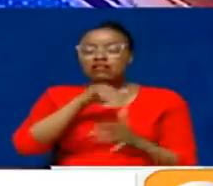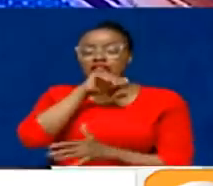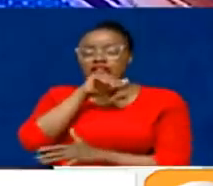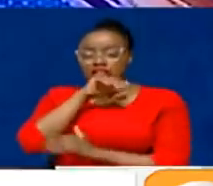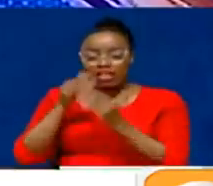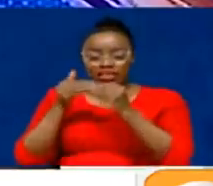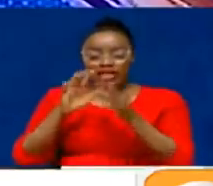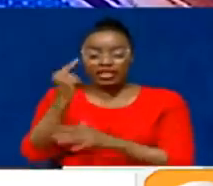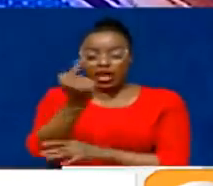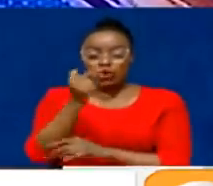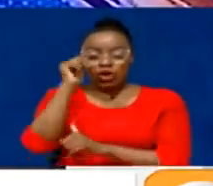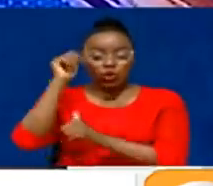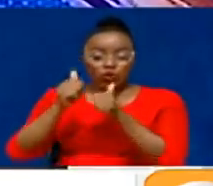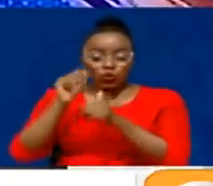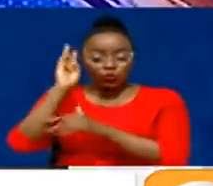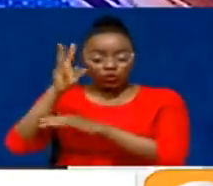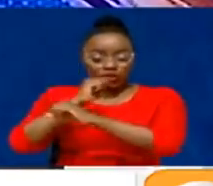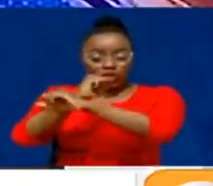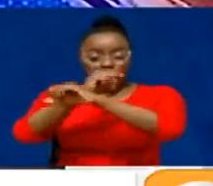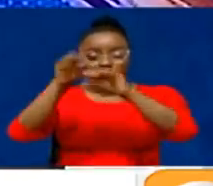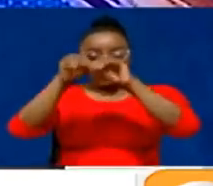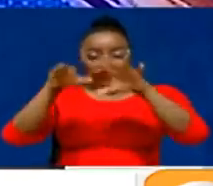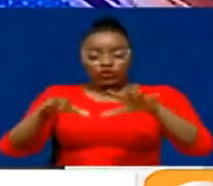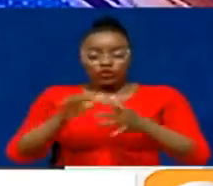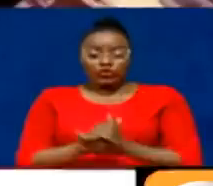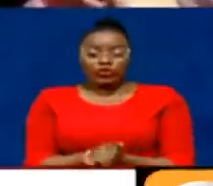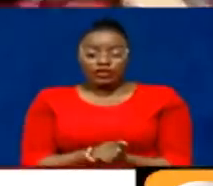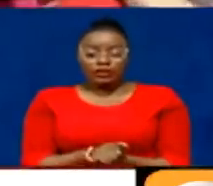ndiye kiongozi pekee atakayelinda ugatuzi humu nchini.